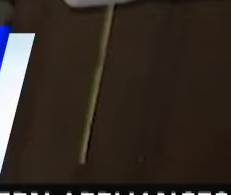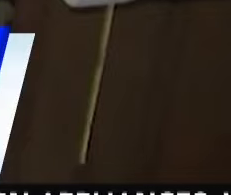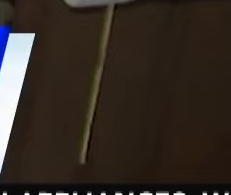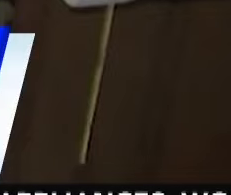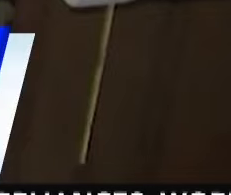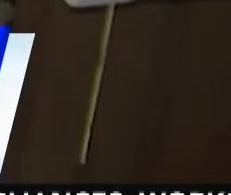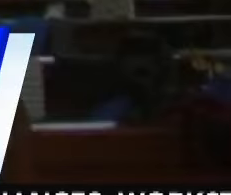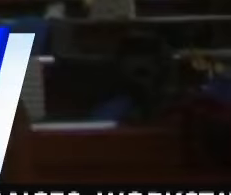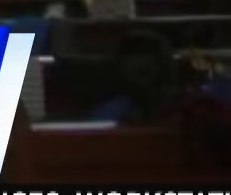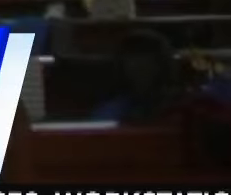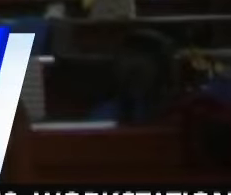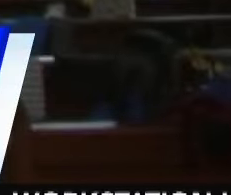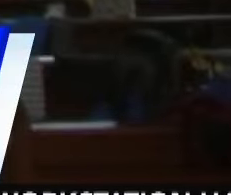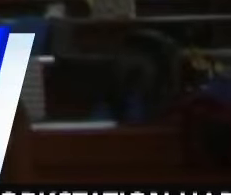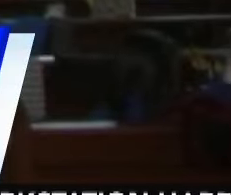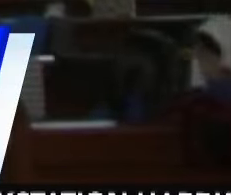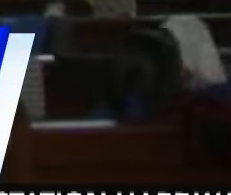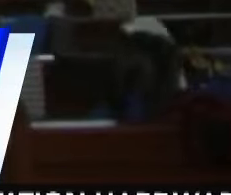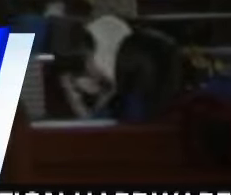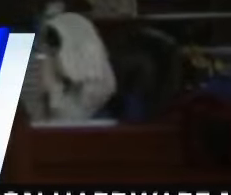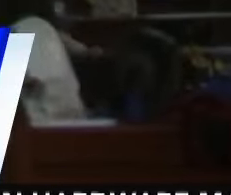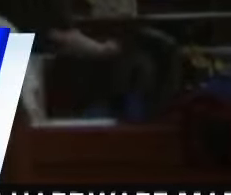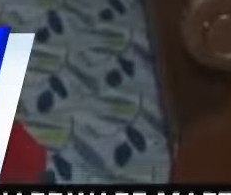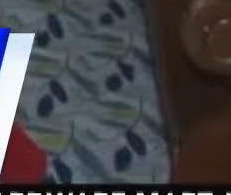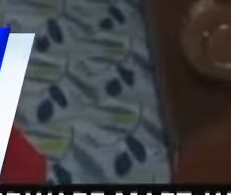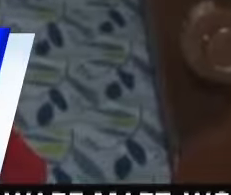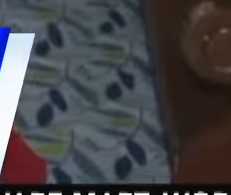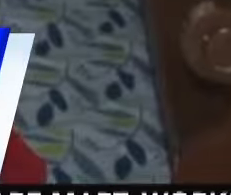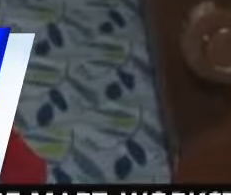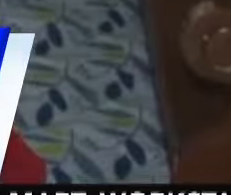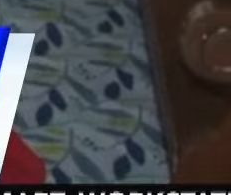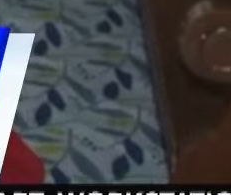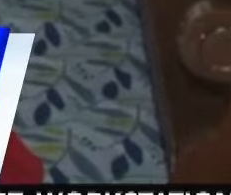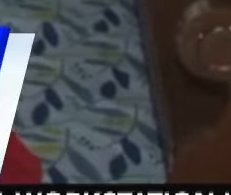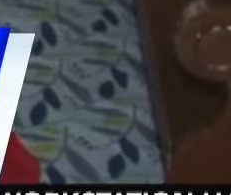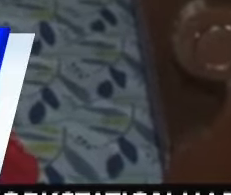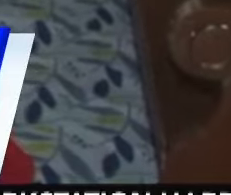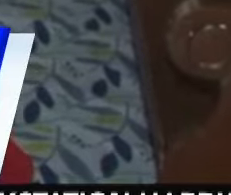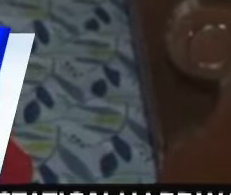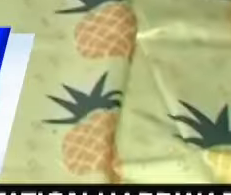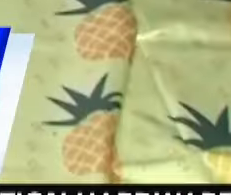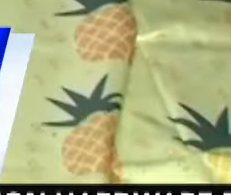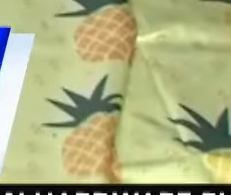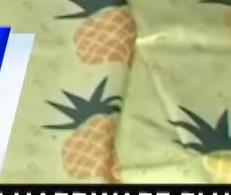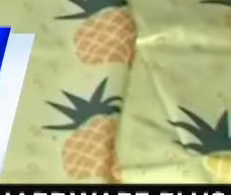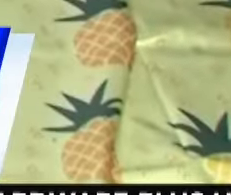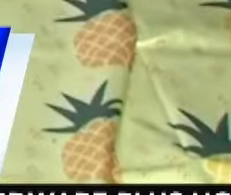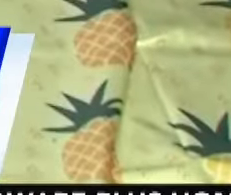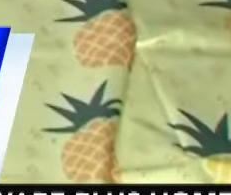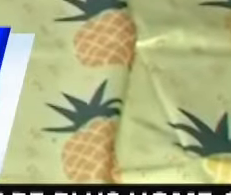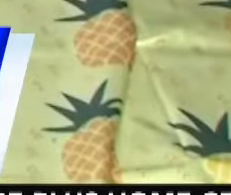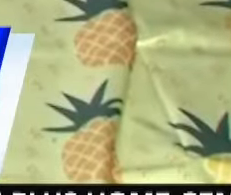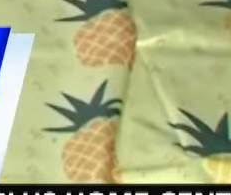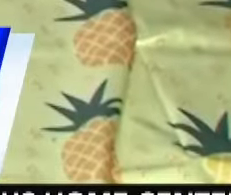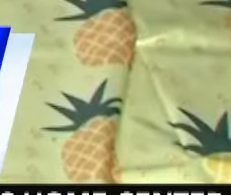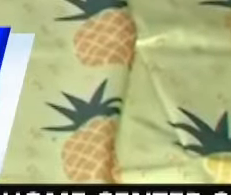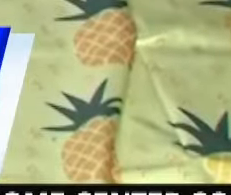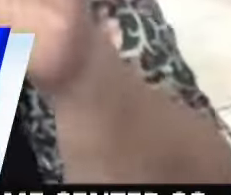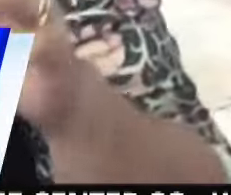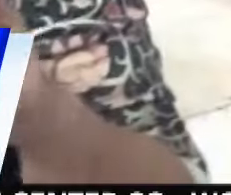ang Holy Family Parish ng mahigit 800 individual mula sa 3 barangay sa lugar, kabilang ang Rojas